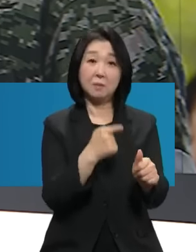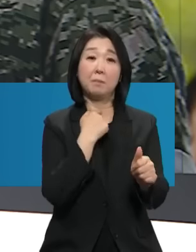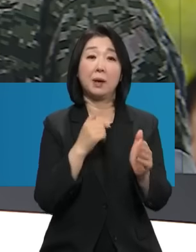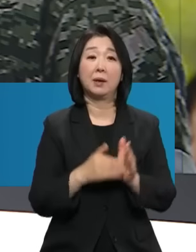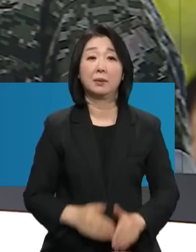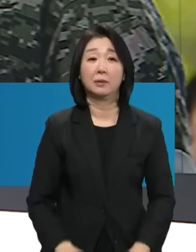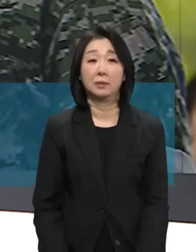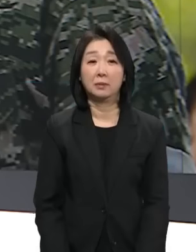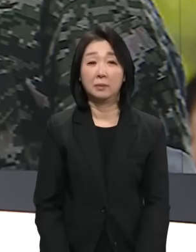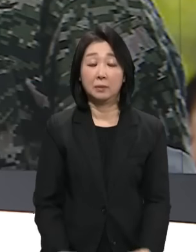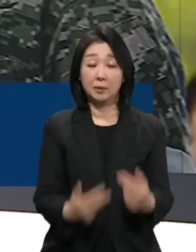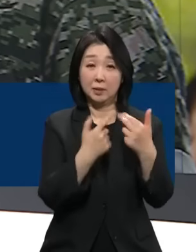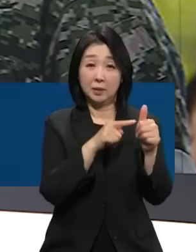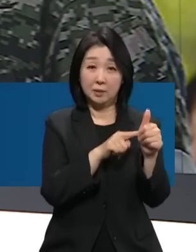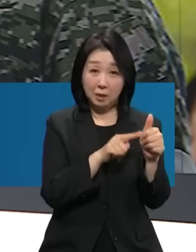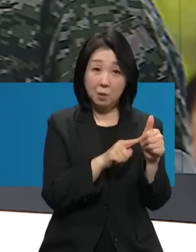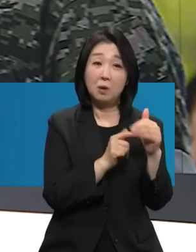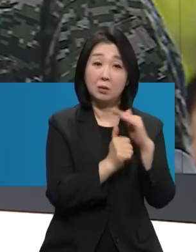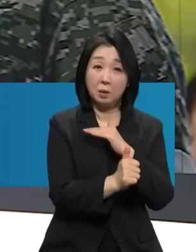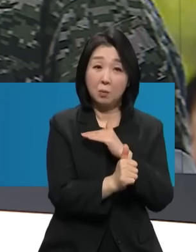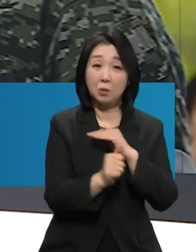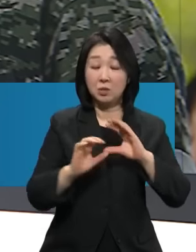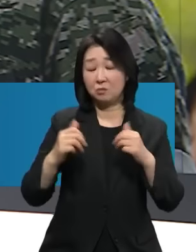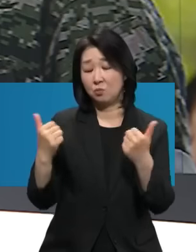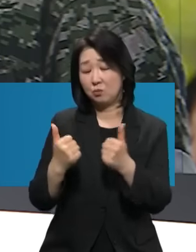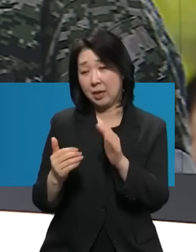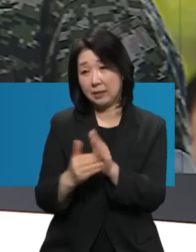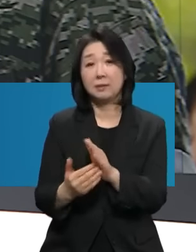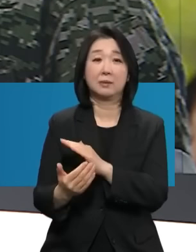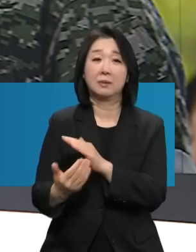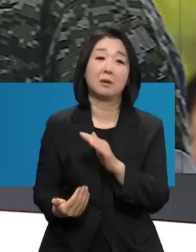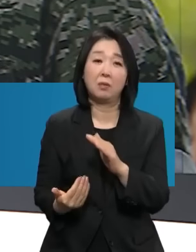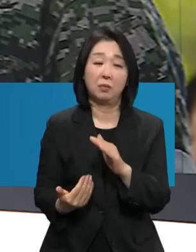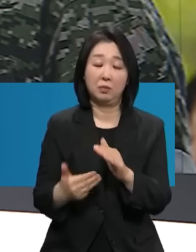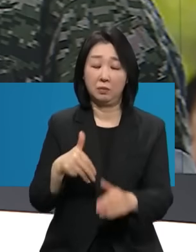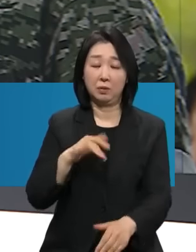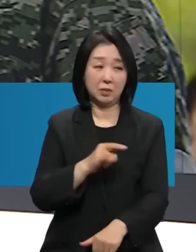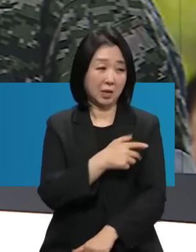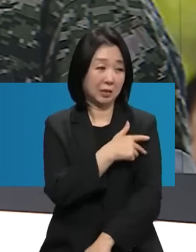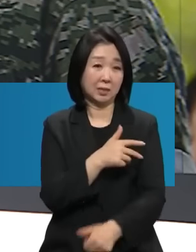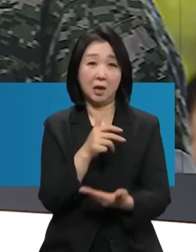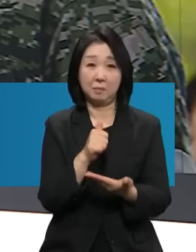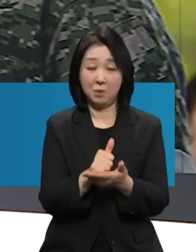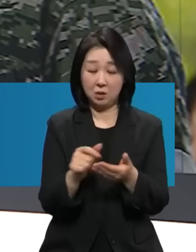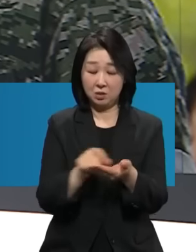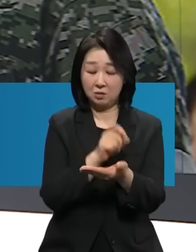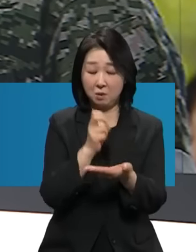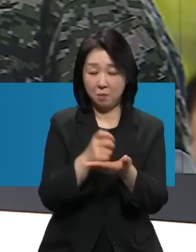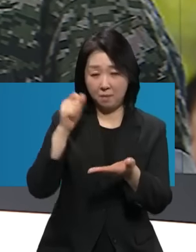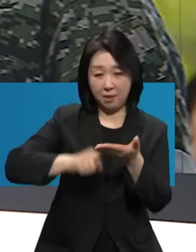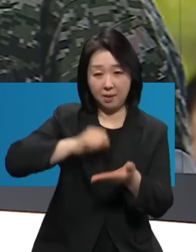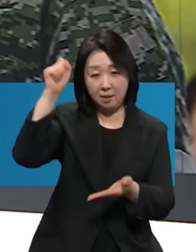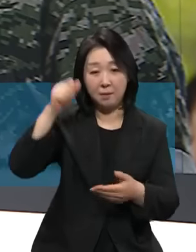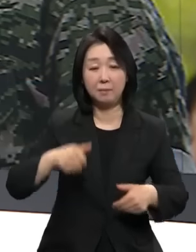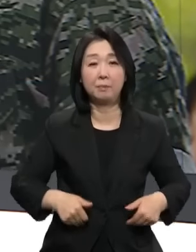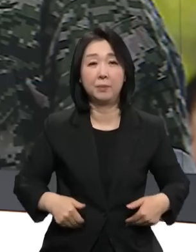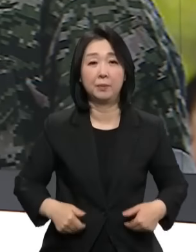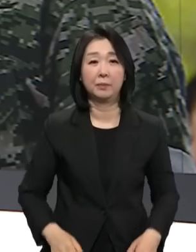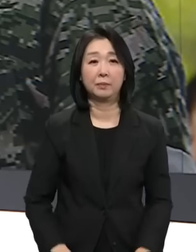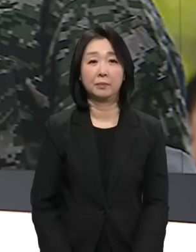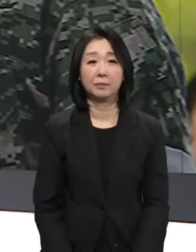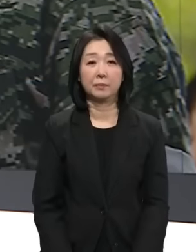드러났습니다. 이재명 민주당 대표는 지금 국회가 끝나기 전에 최상병 특검법을 반드시 통과시키겠다고 밝혔습니다. 조소희